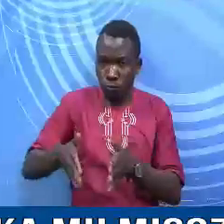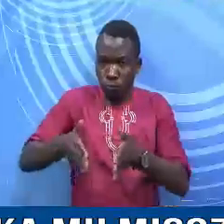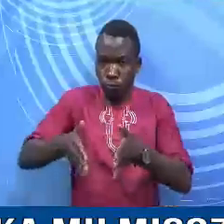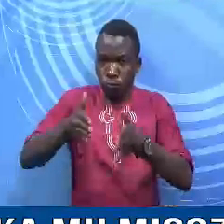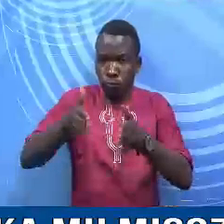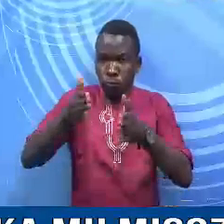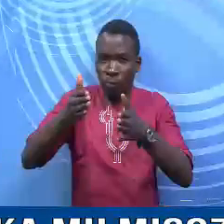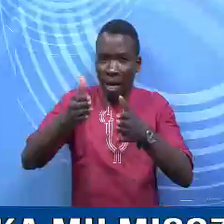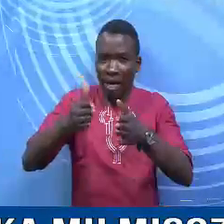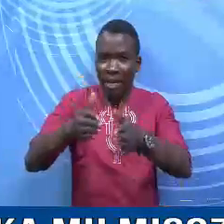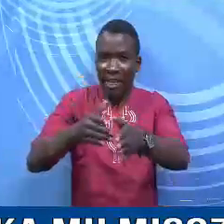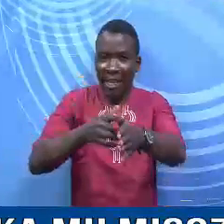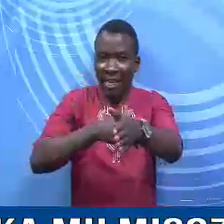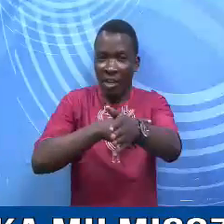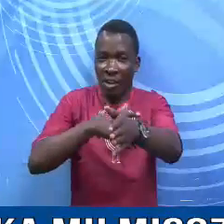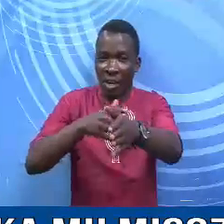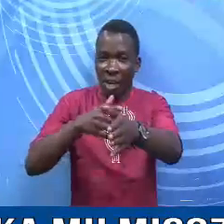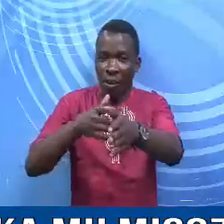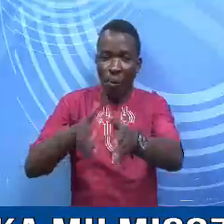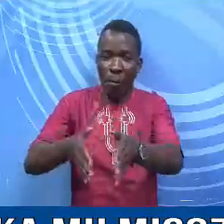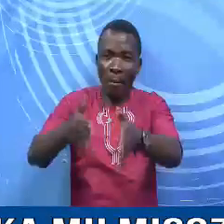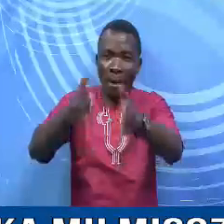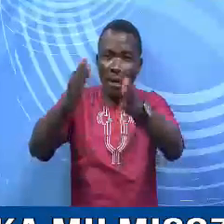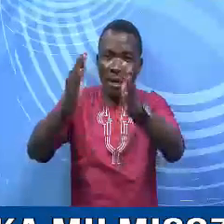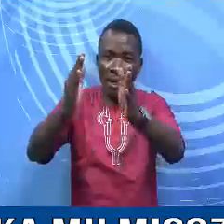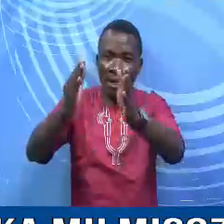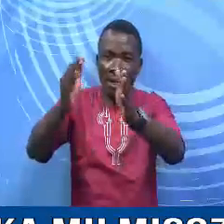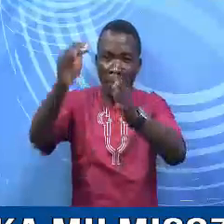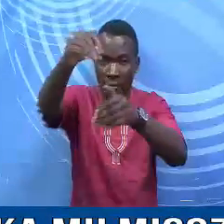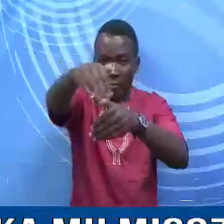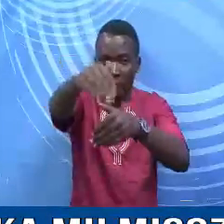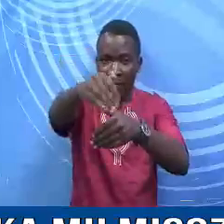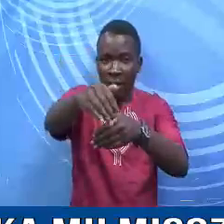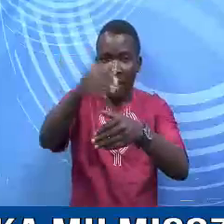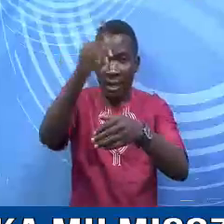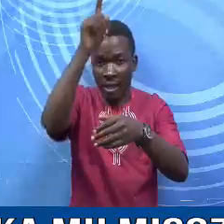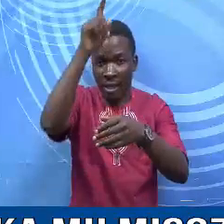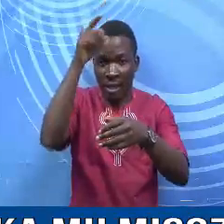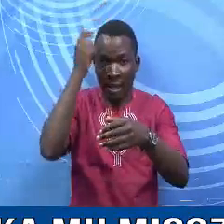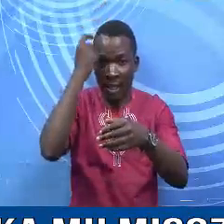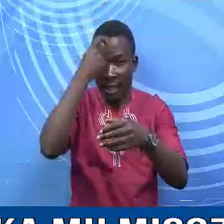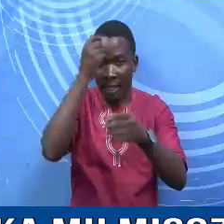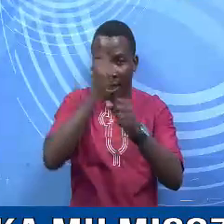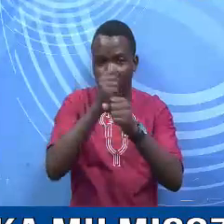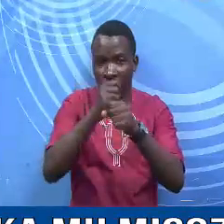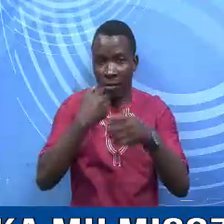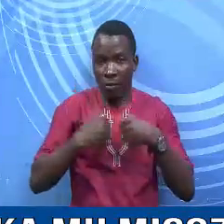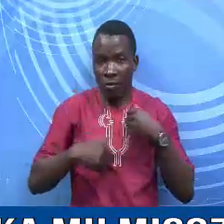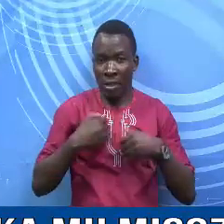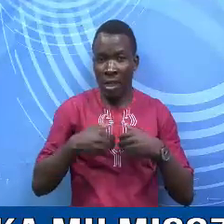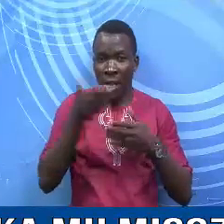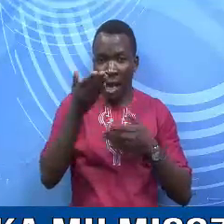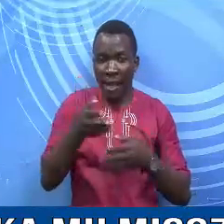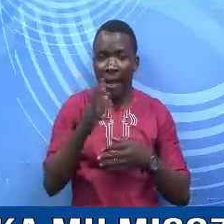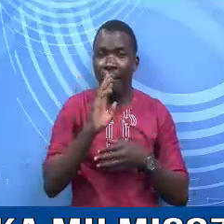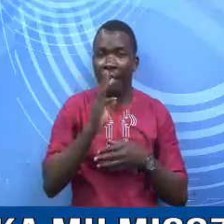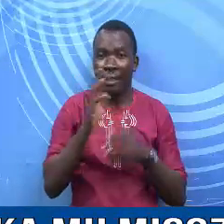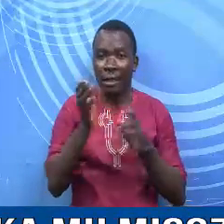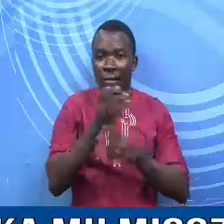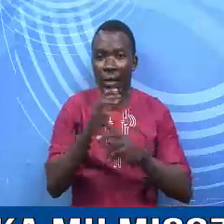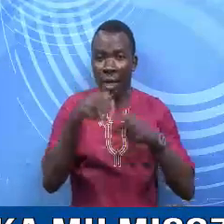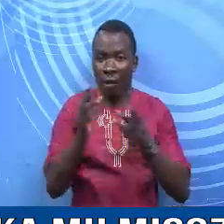gukamanura hepfo kukaje mu gahandi kuko hari indi migenda imanutse guca. Leta ibikoze mu bushake hari aho amazi gabona inzira gagaja gakasanga